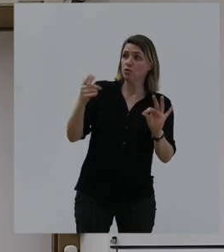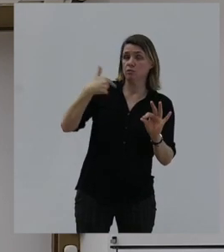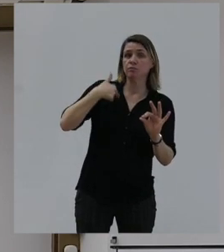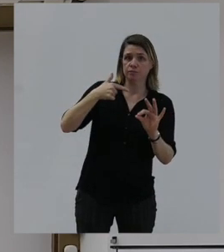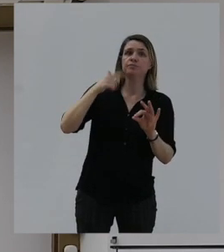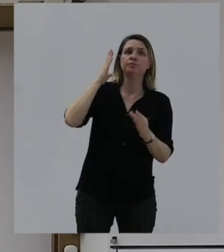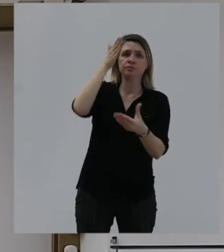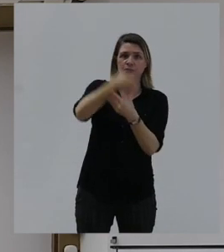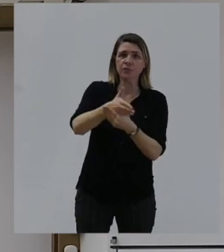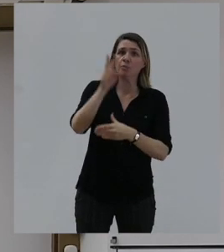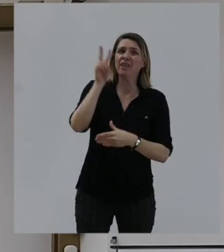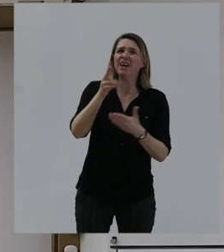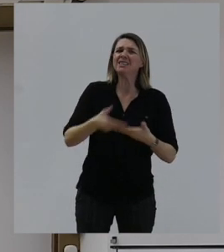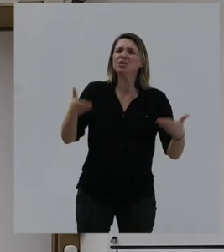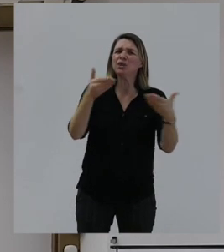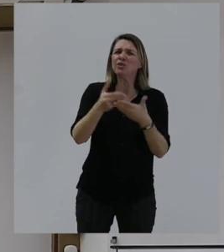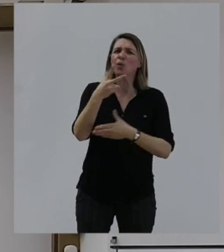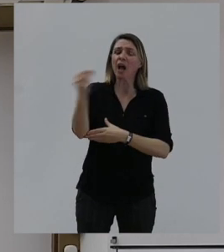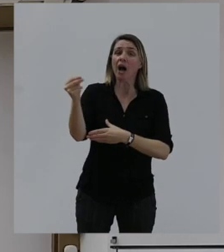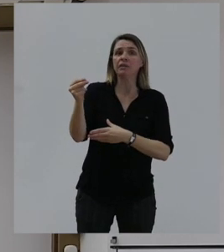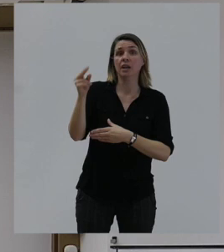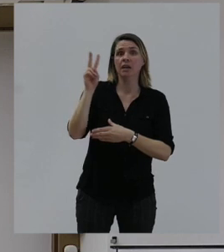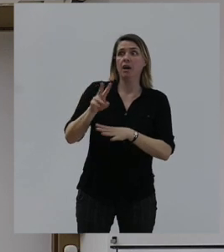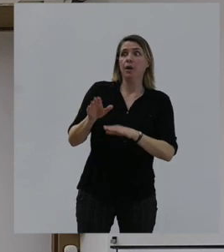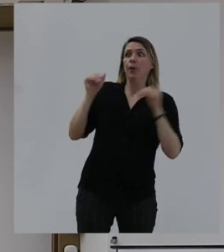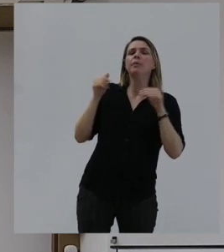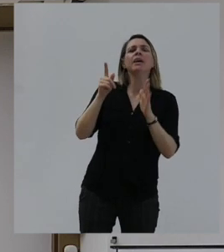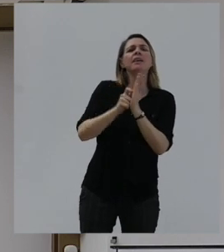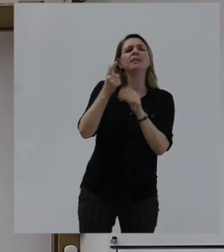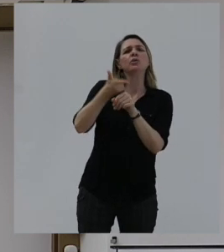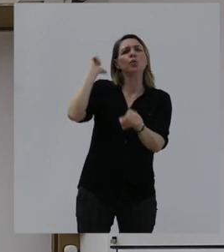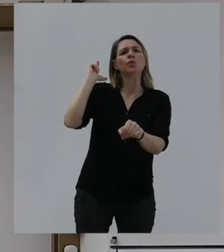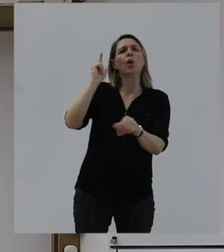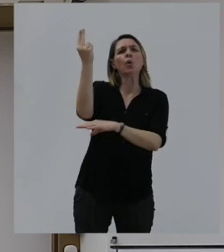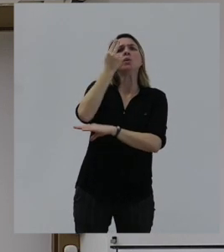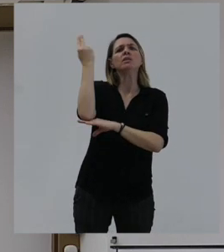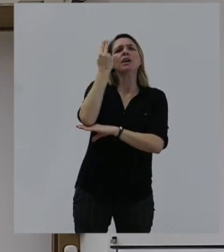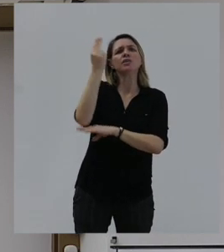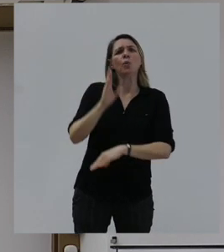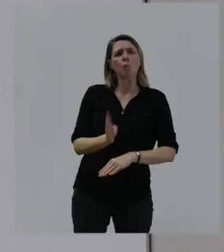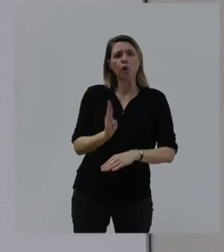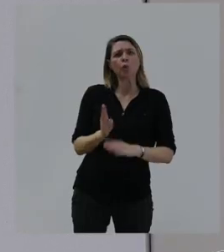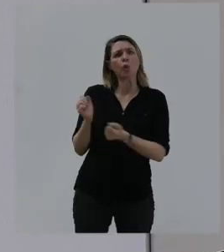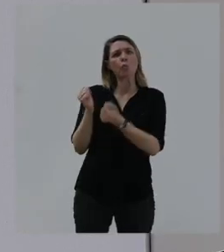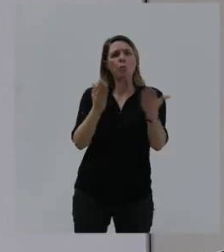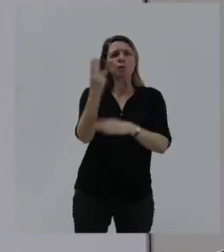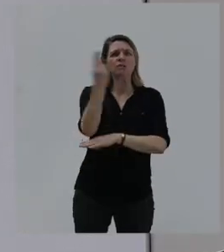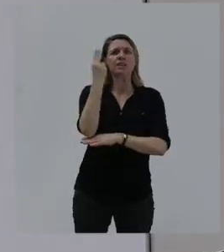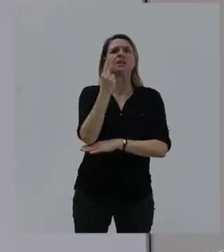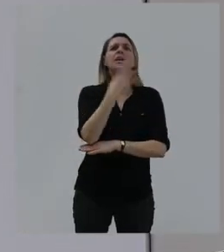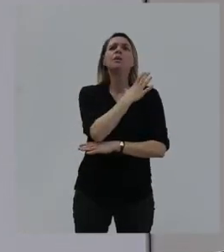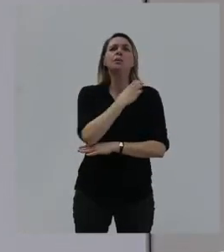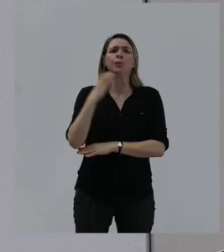sujet qui est effectivement grave et qui nous échappe en partie. Cela dit, il y a 2 ans, l'Université de Bordeaux a proposé à Bordeaux-Montaigne d'installer de